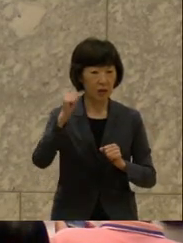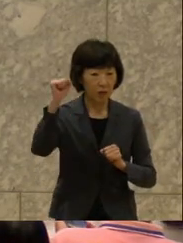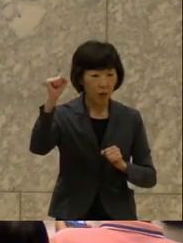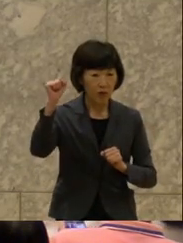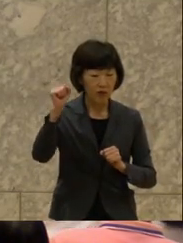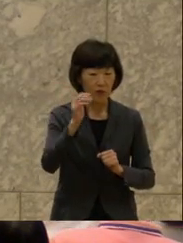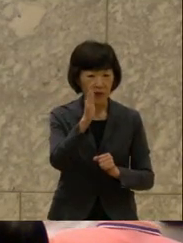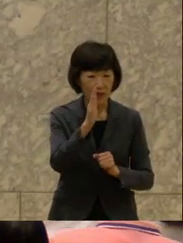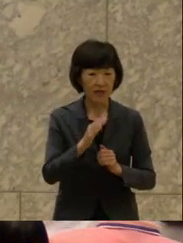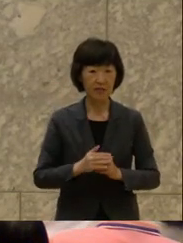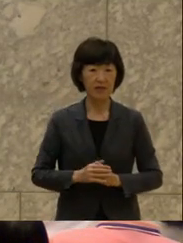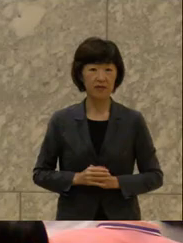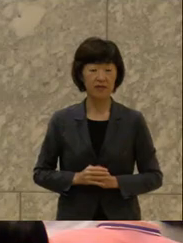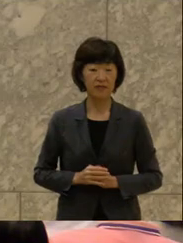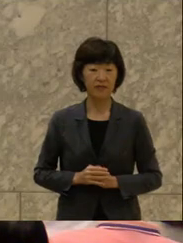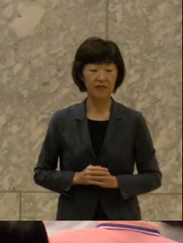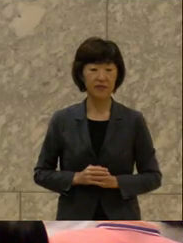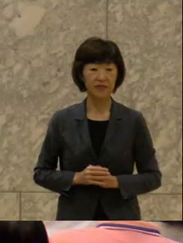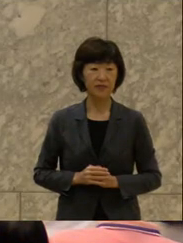ます